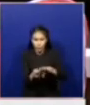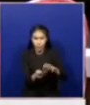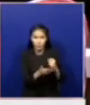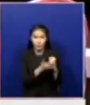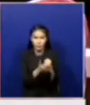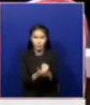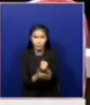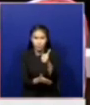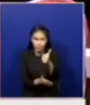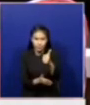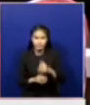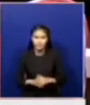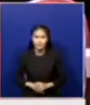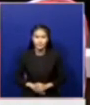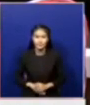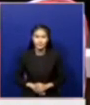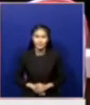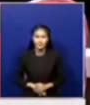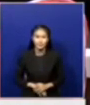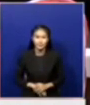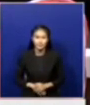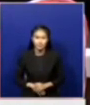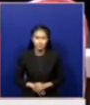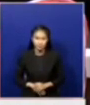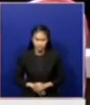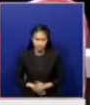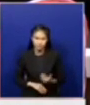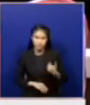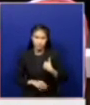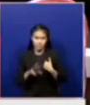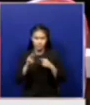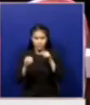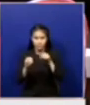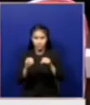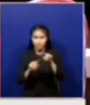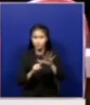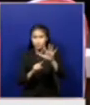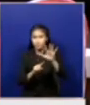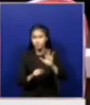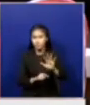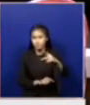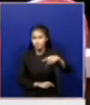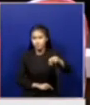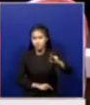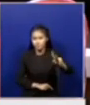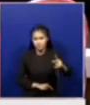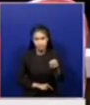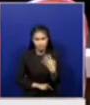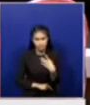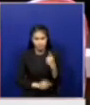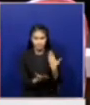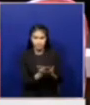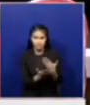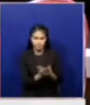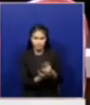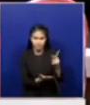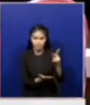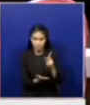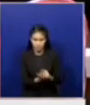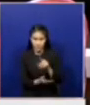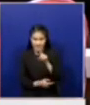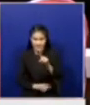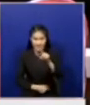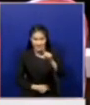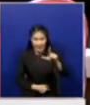ไวรัสโควิดโดยมาตรา5ของพระราชกำหนดได้กำหนดยอดวงเงินกู้ไว้จำนวน1ล้านล้านบา